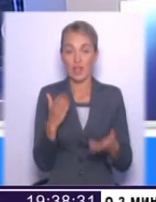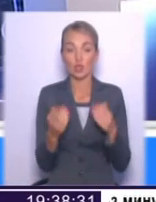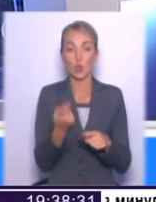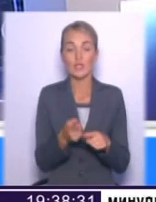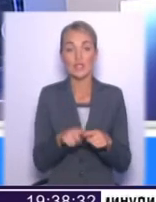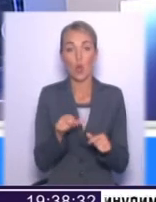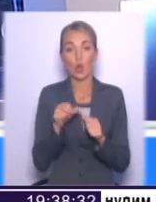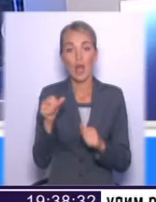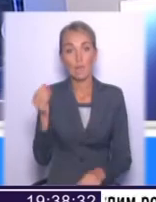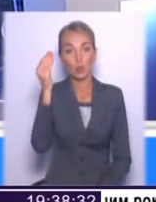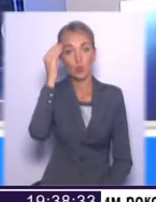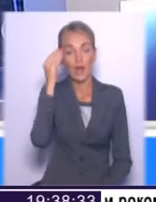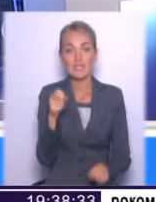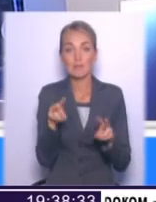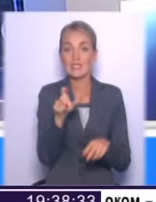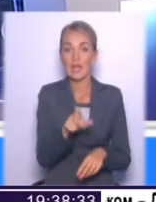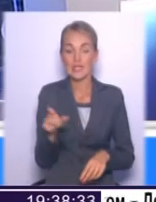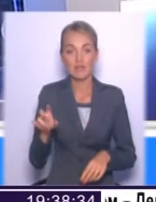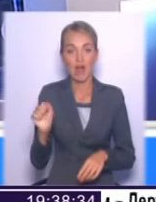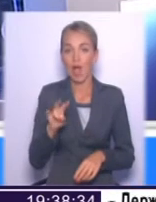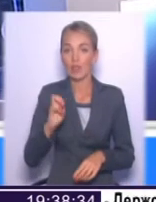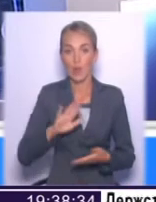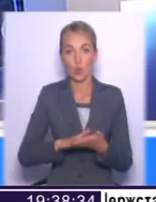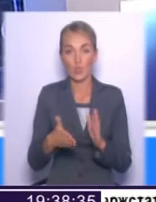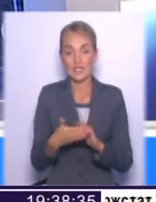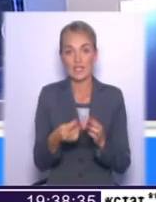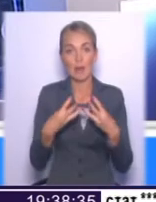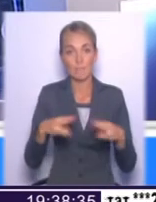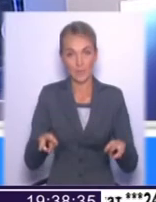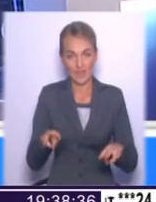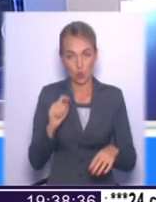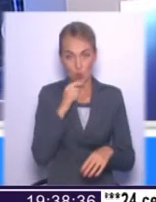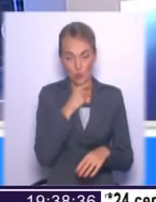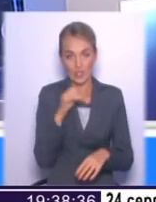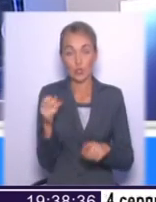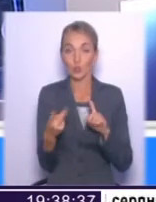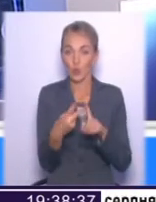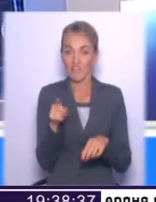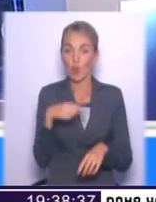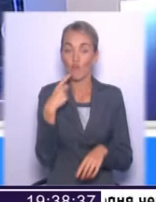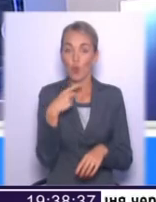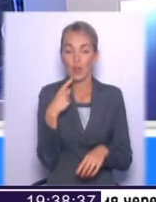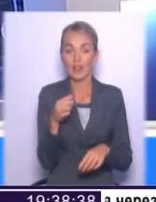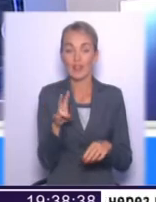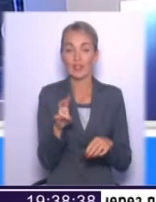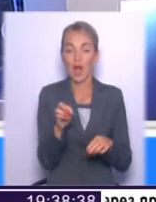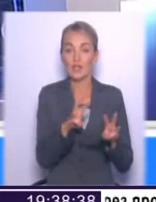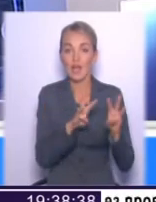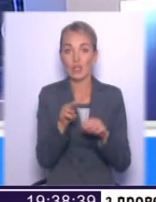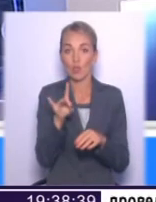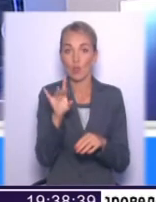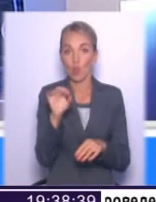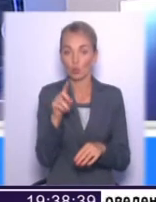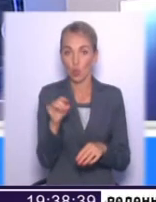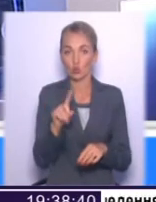думка спеціалістів, а не позиція Мінекономіки. І друге, ви говорите на сайті Прозоро про те, що є збитки